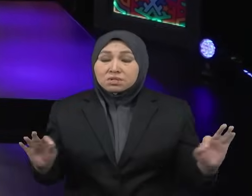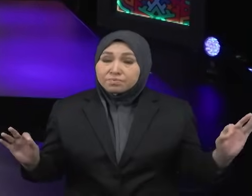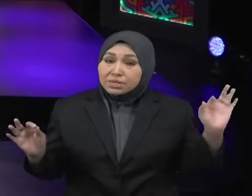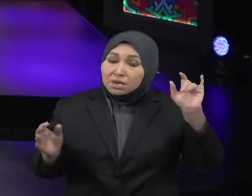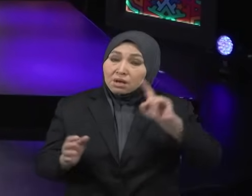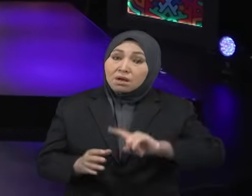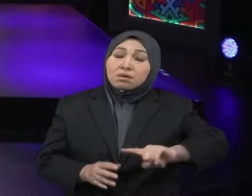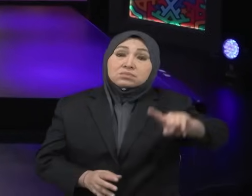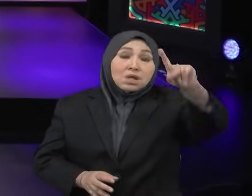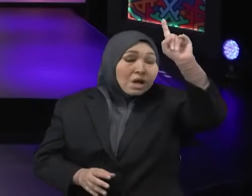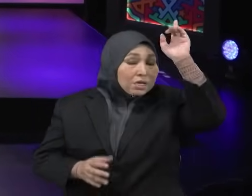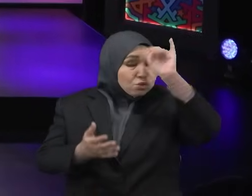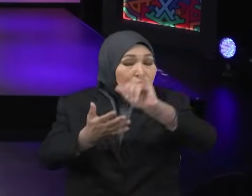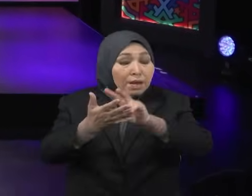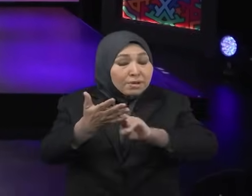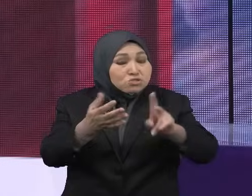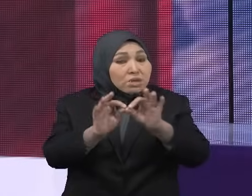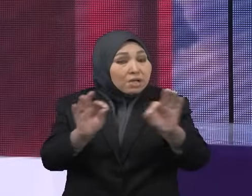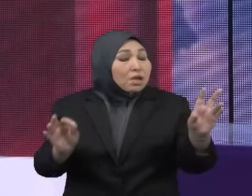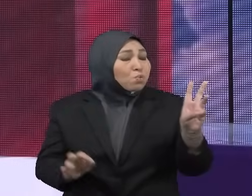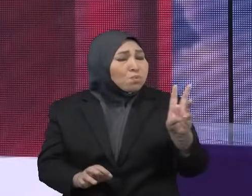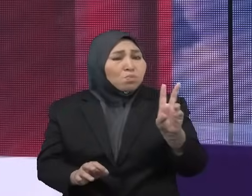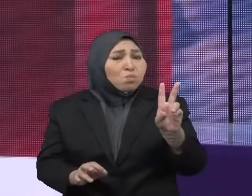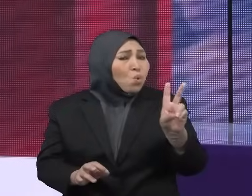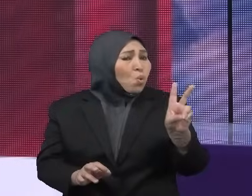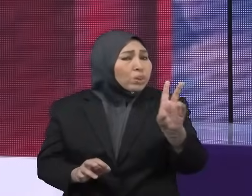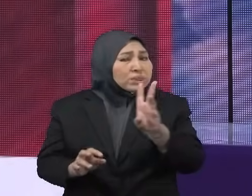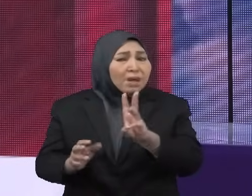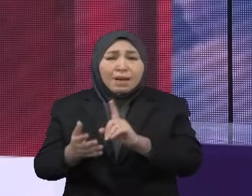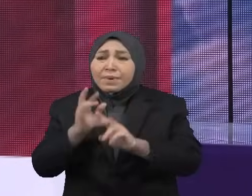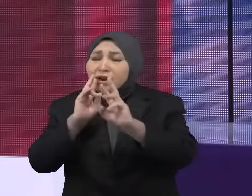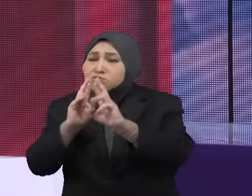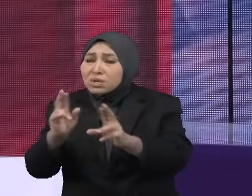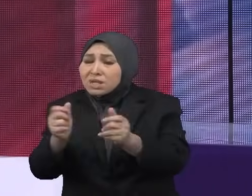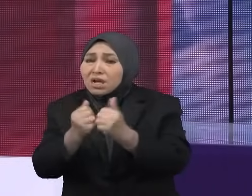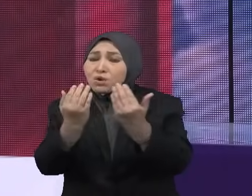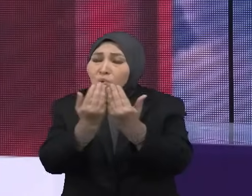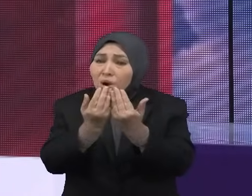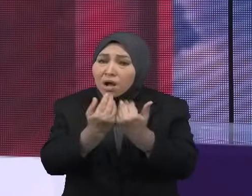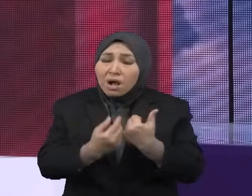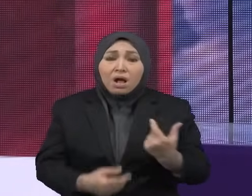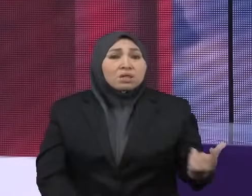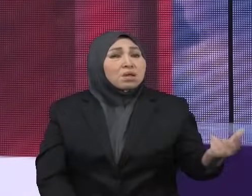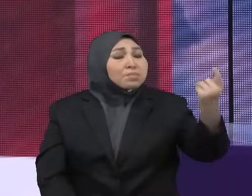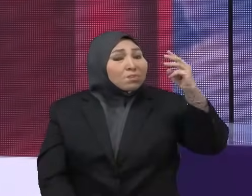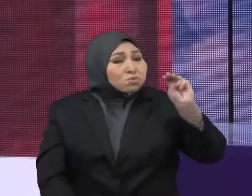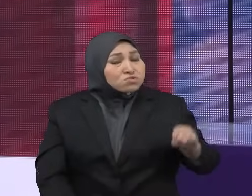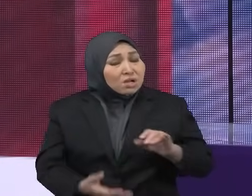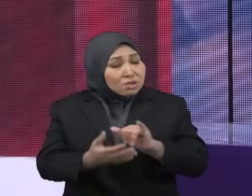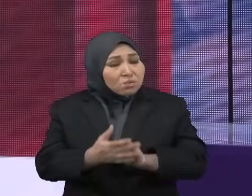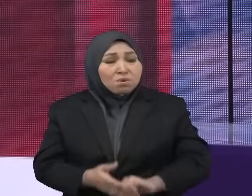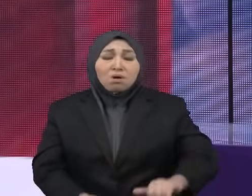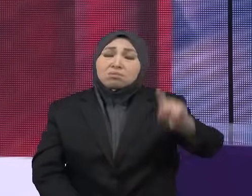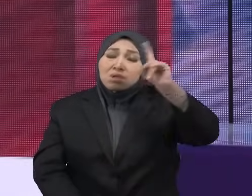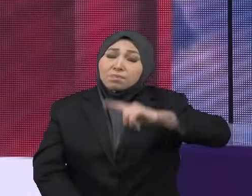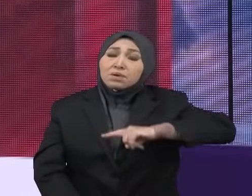Azim. Gitulah bacaan daripada ayat yang ke-26. Apakah respon daripada Allah dengan doa Nabi Musa tersebut? Qala fa innaha